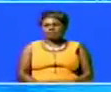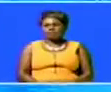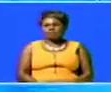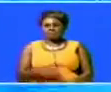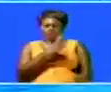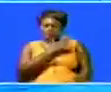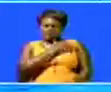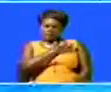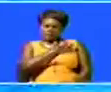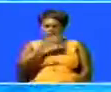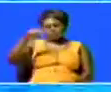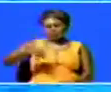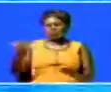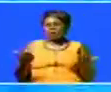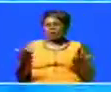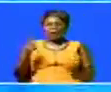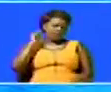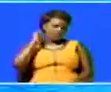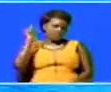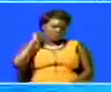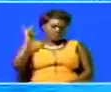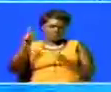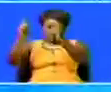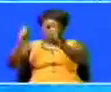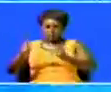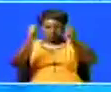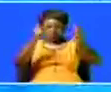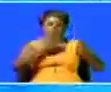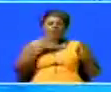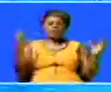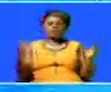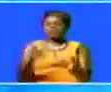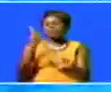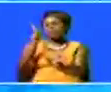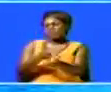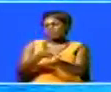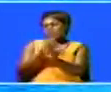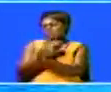Muungano wa NASA hii leo umekuwa maeneo ya Kisii kuendeleza kampeni zake za kuwataka wakazi kutoshiriki uchaguzi wa Alhamisi.